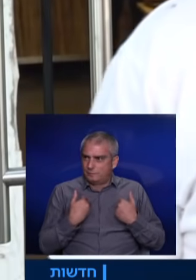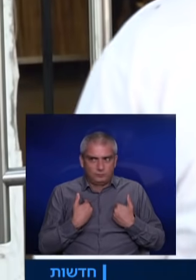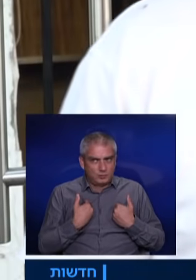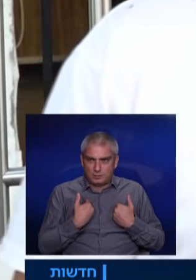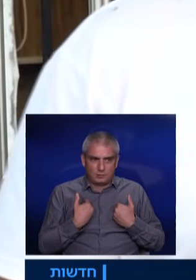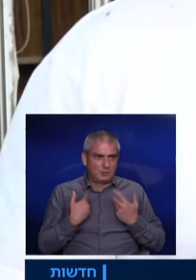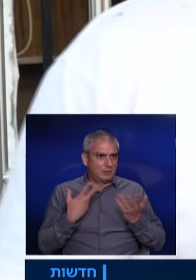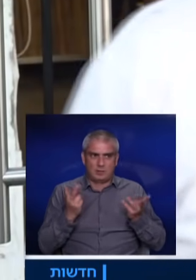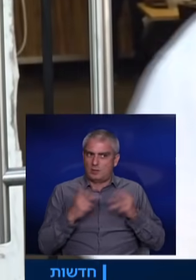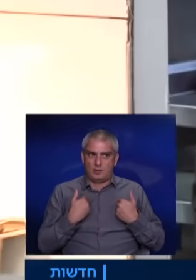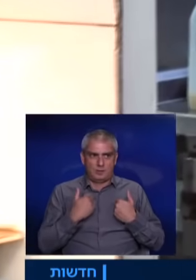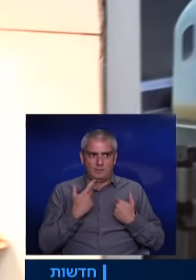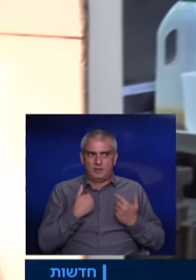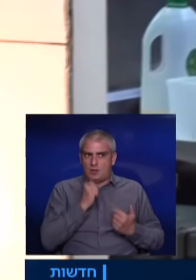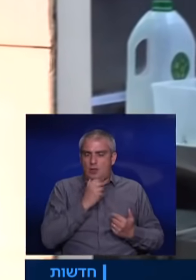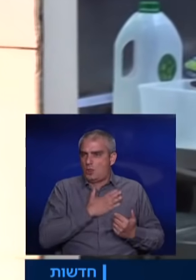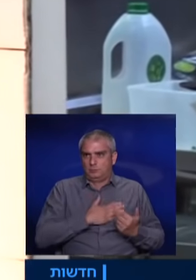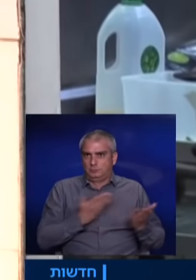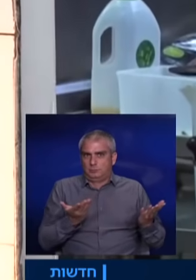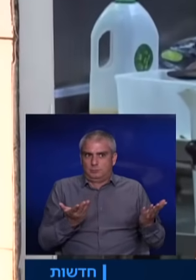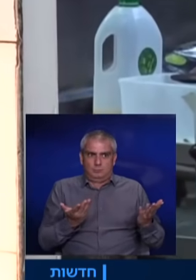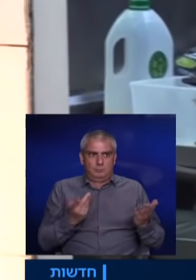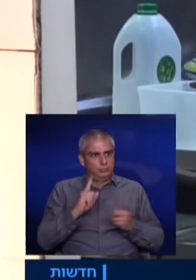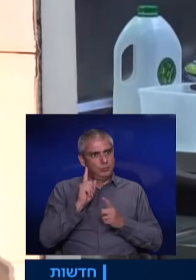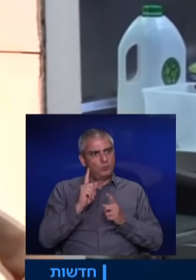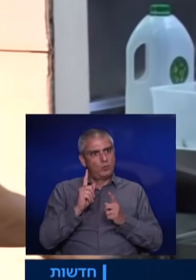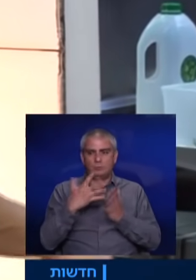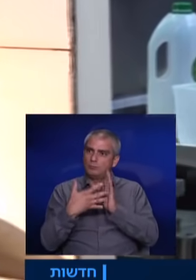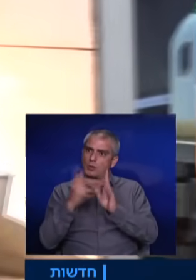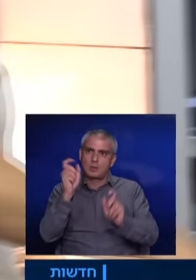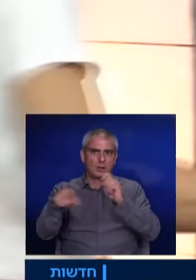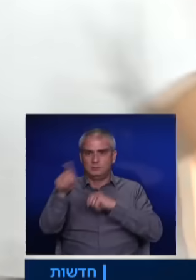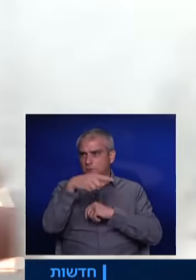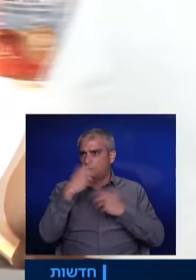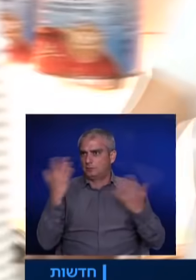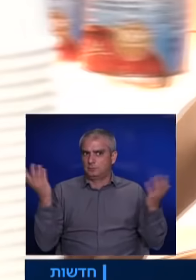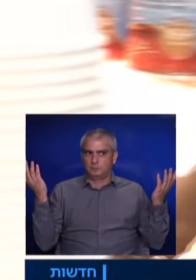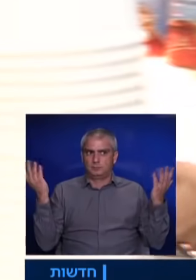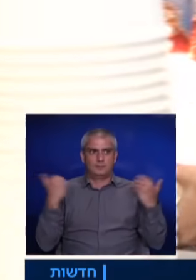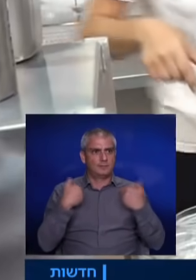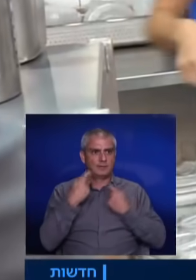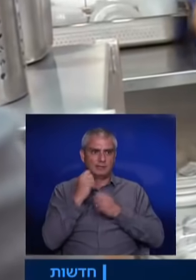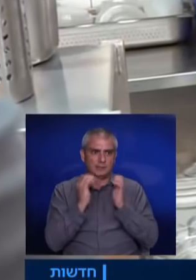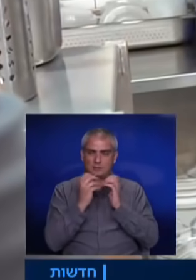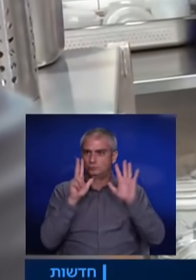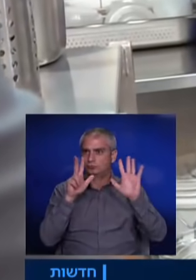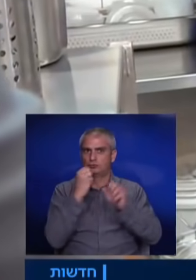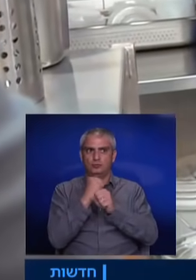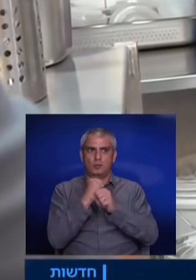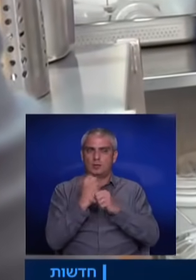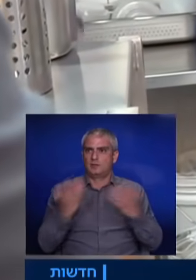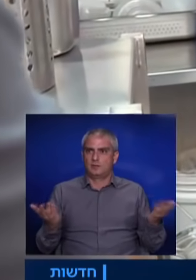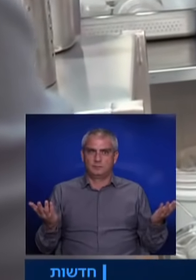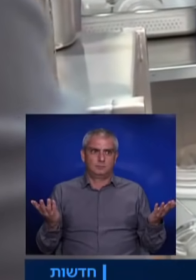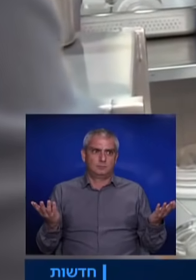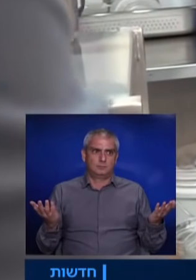אין לי את היכולת ואין לי את הרצון להיות זה שבעצם בודק את האזרחים. אני עסק קטן עם